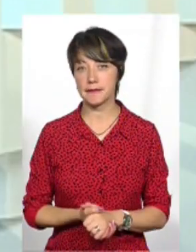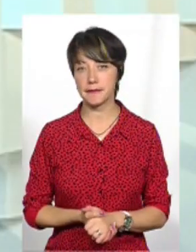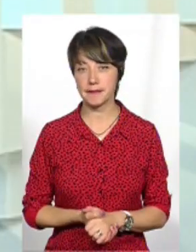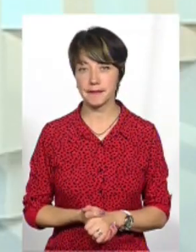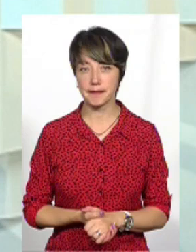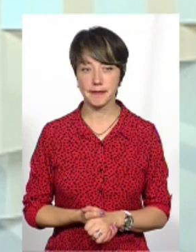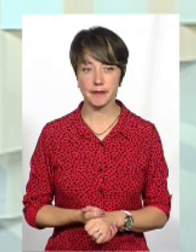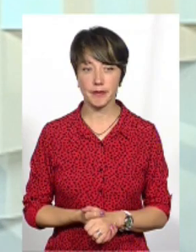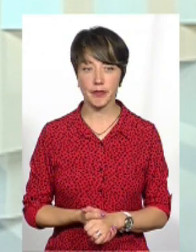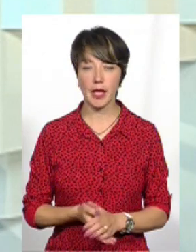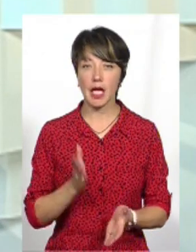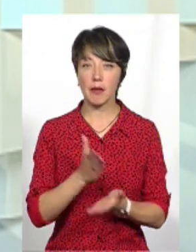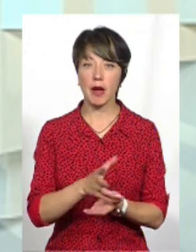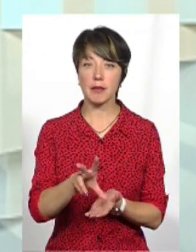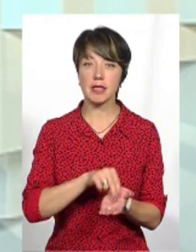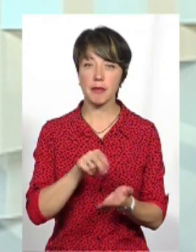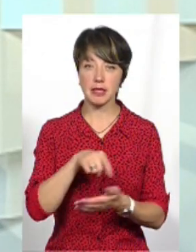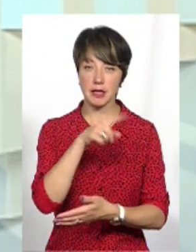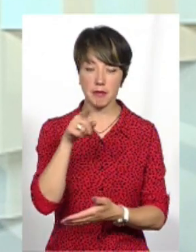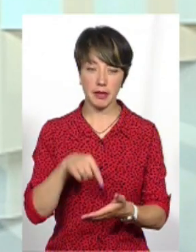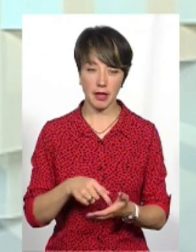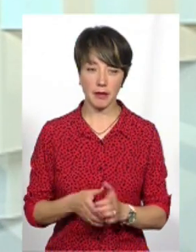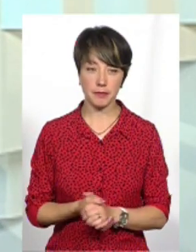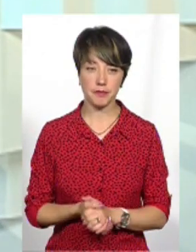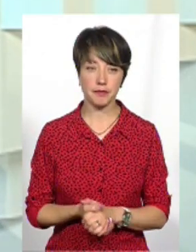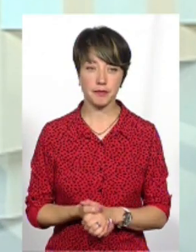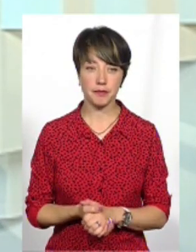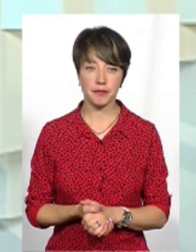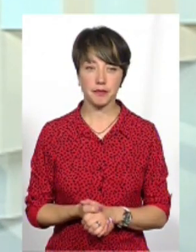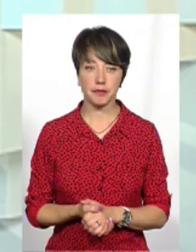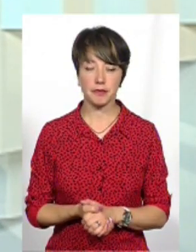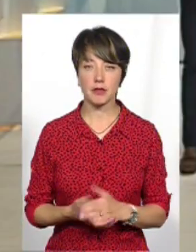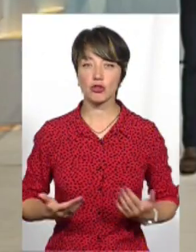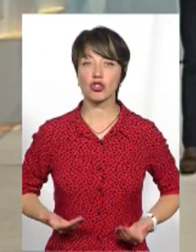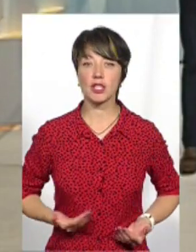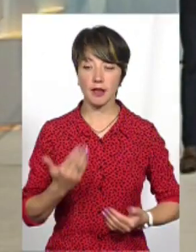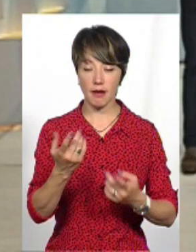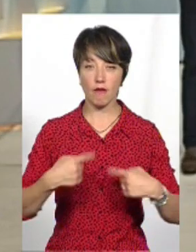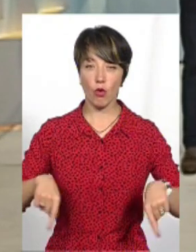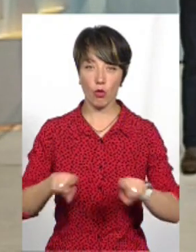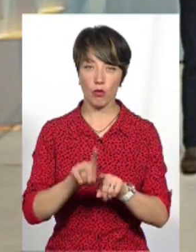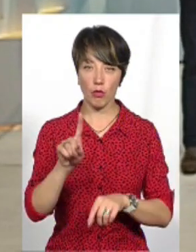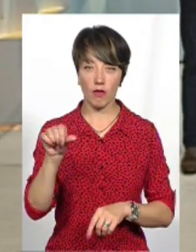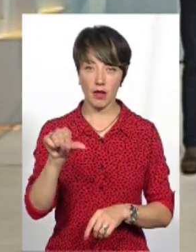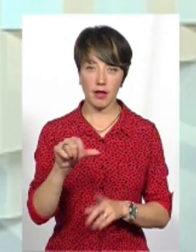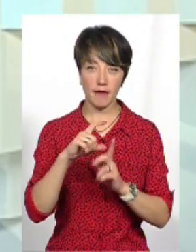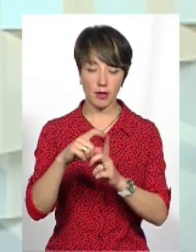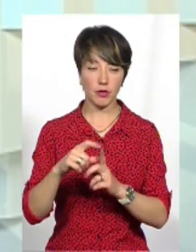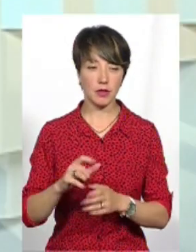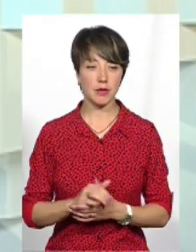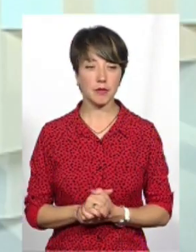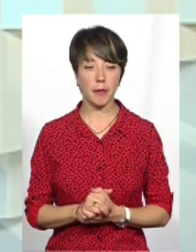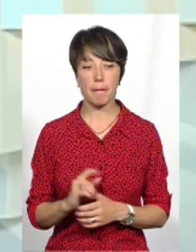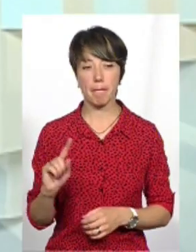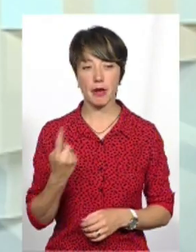І маємо записані питання від жителів округу. По хвилині будете мати для відповідей на них.